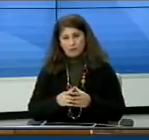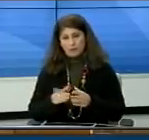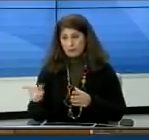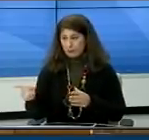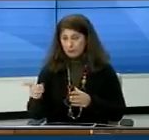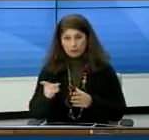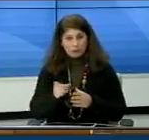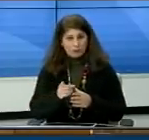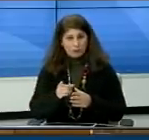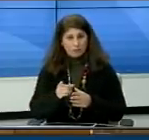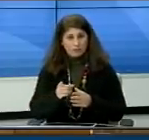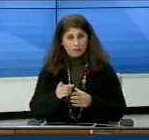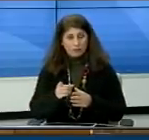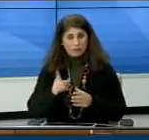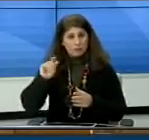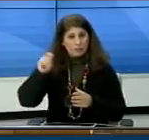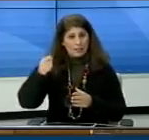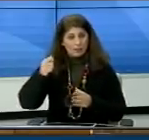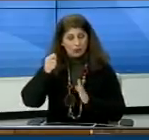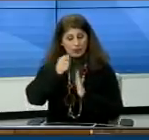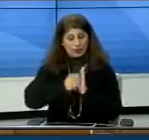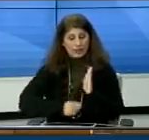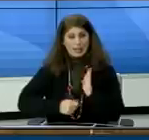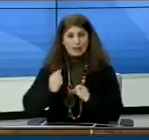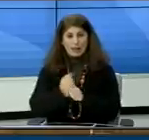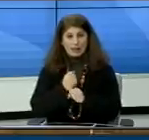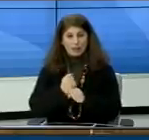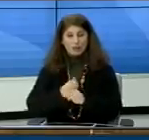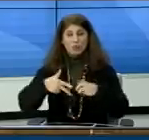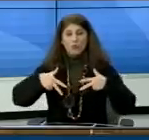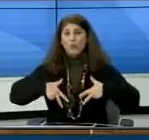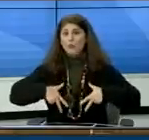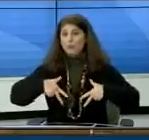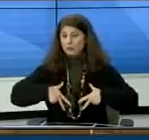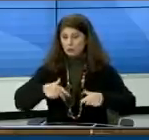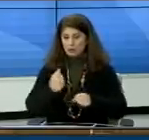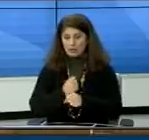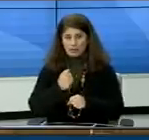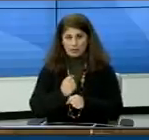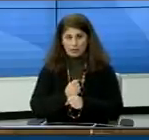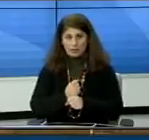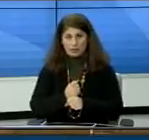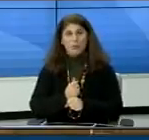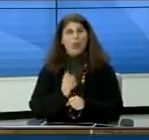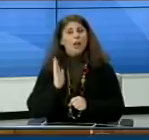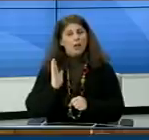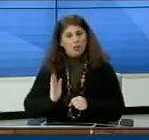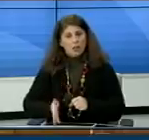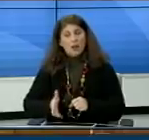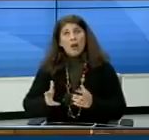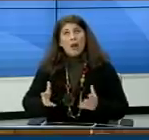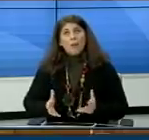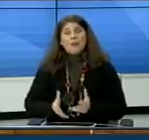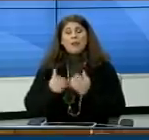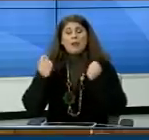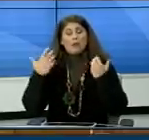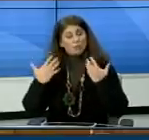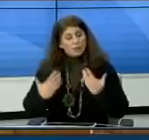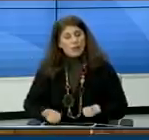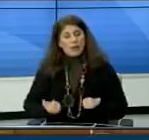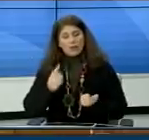Αυτούς που με την ηλεκτρονική κάρτα εργασίας του Υπουργείου Εργασίας θα μπορούν επιτέλους να